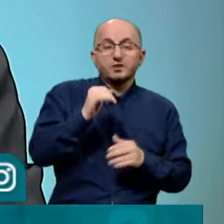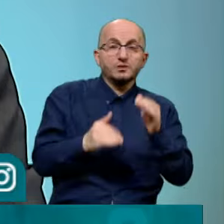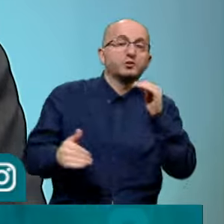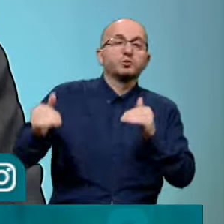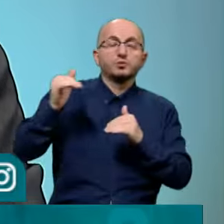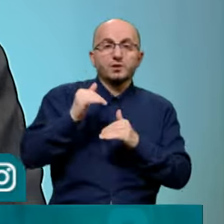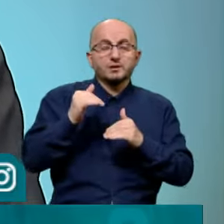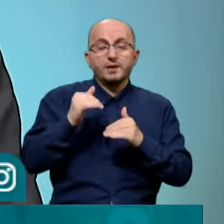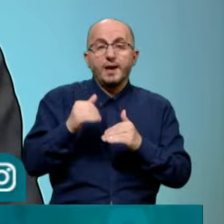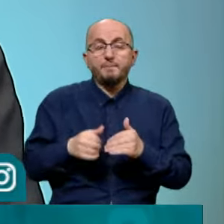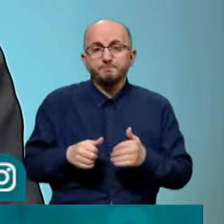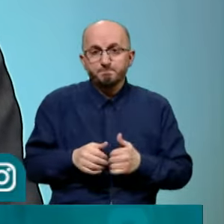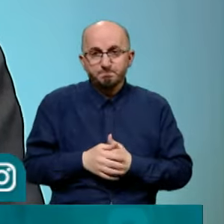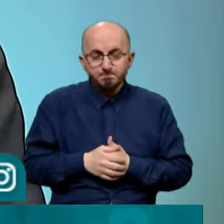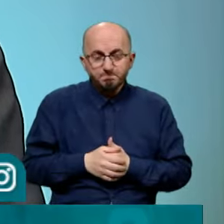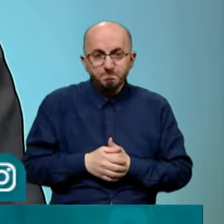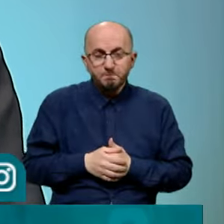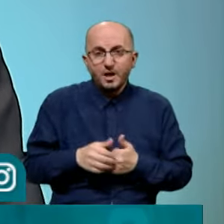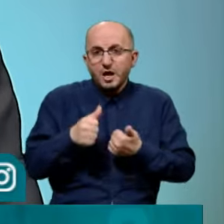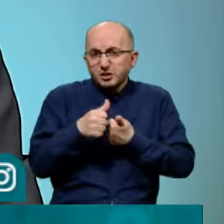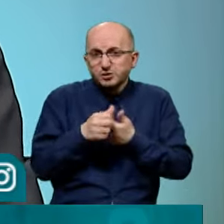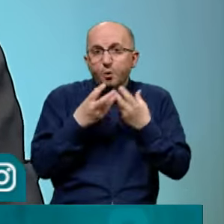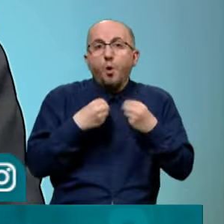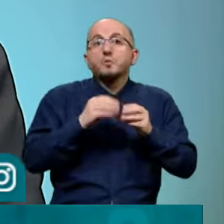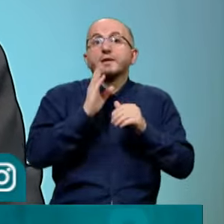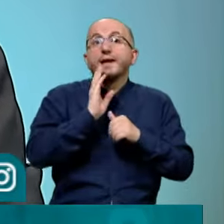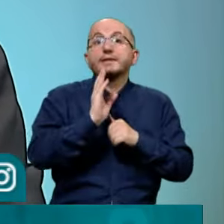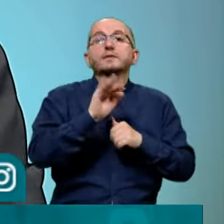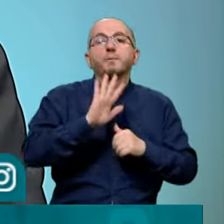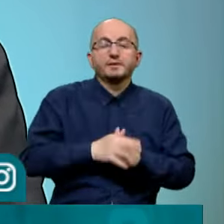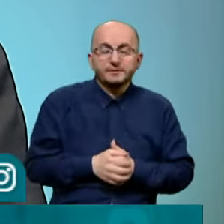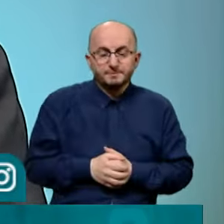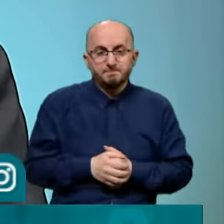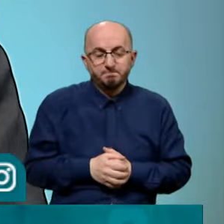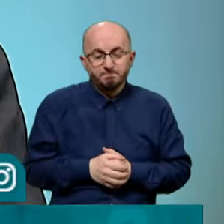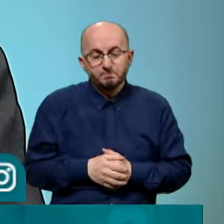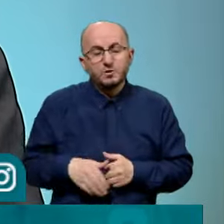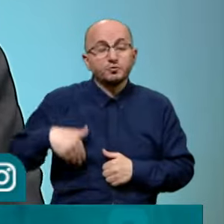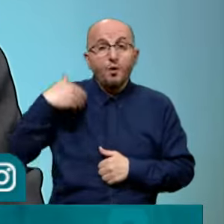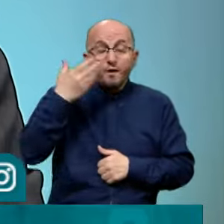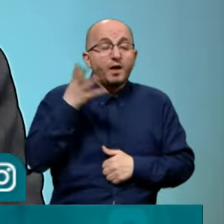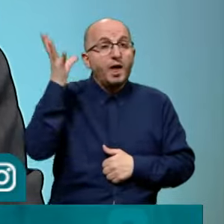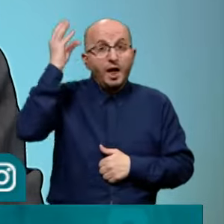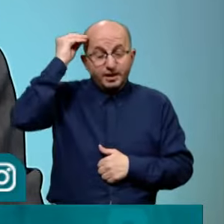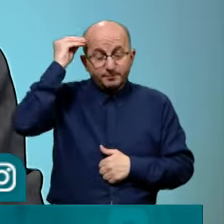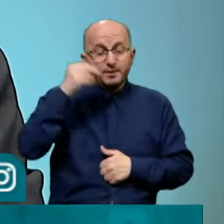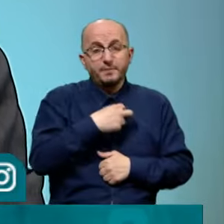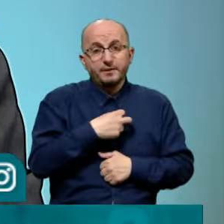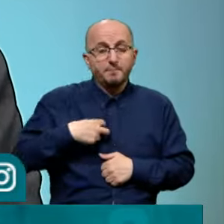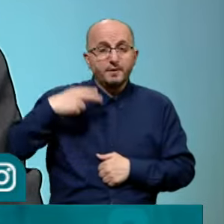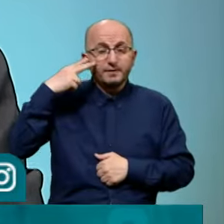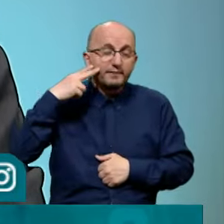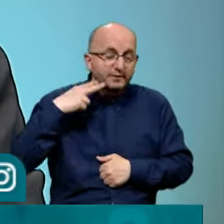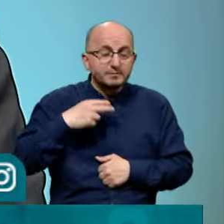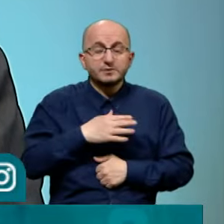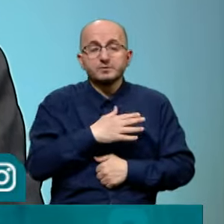mahremi olmadan gidemez. Sonraki gelen alimler, sonraki gelen alimler. Peygamber aleyhissalatü vesselamın da